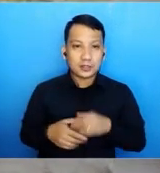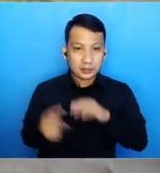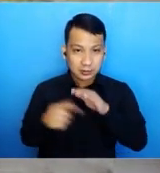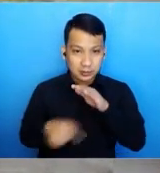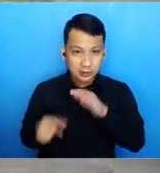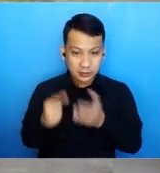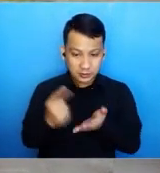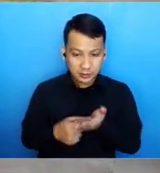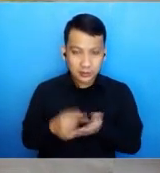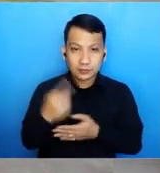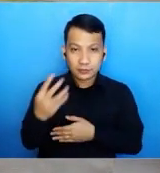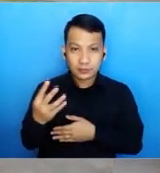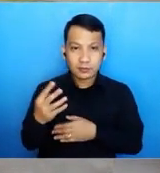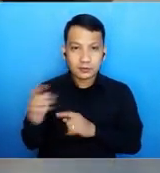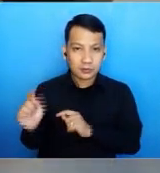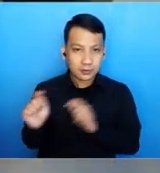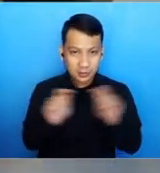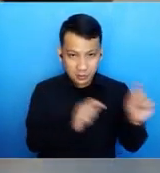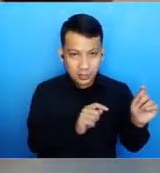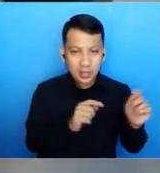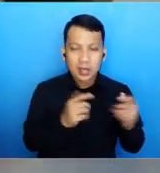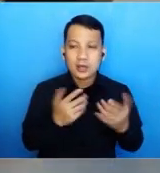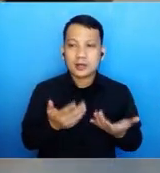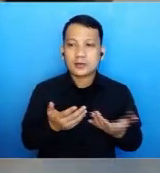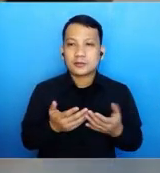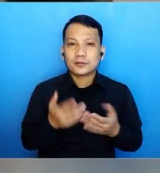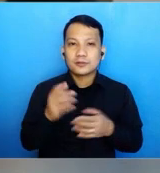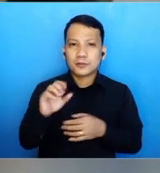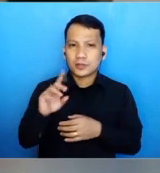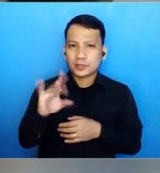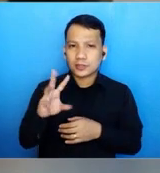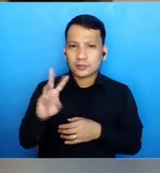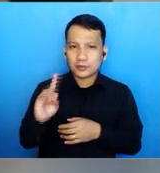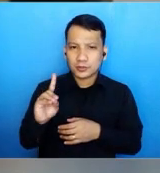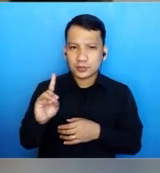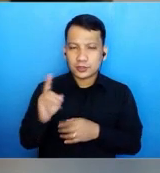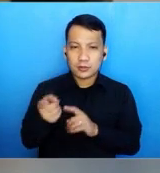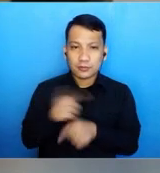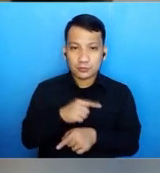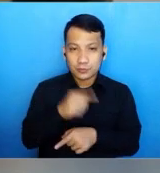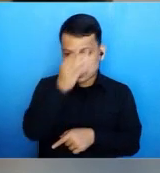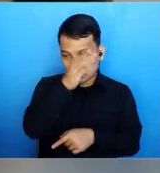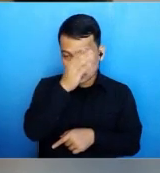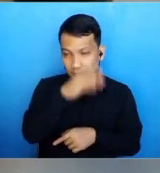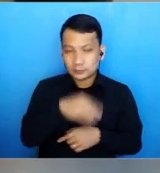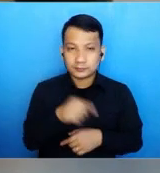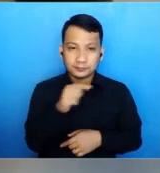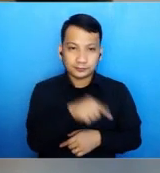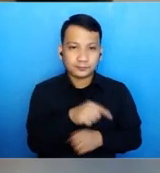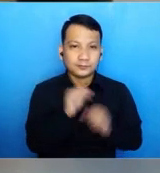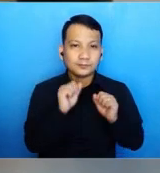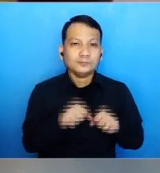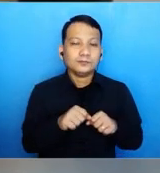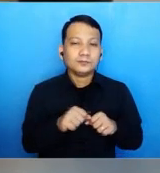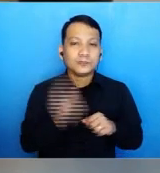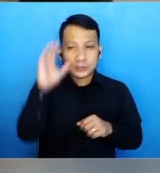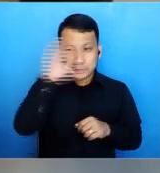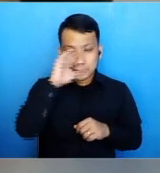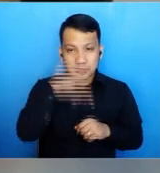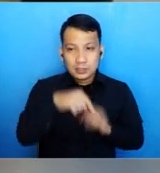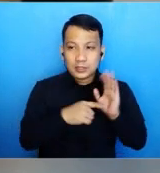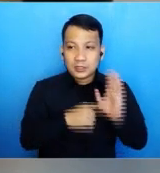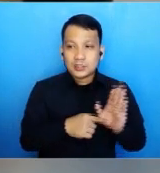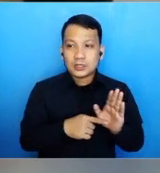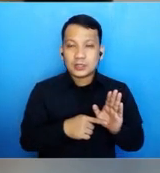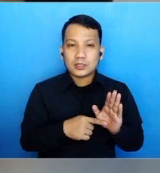may pumunta po kasi doon na social worker taga DSWD na ayun pala may naghahanap na